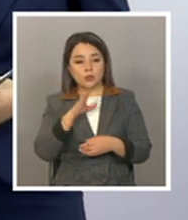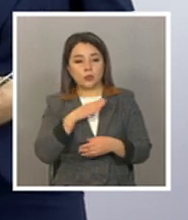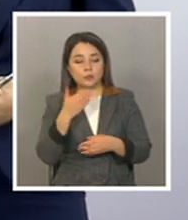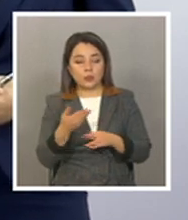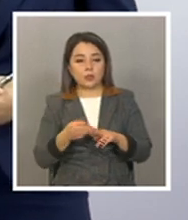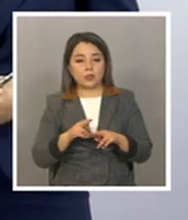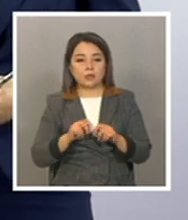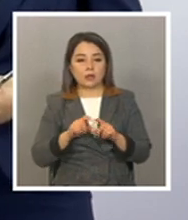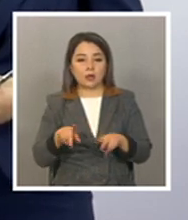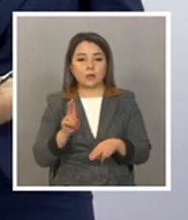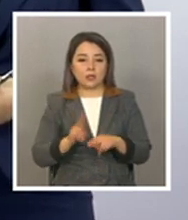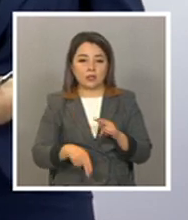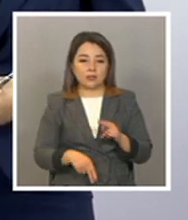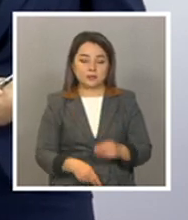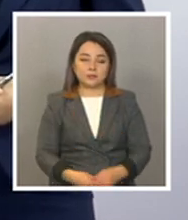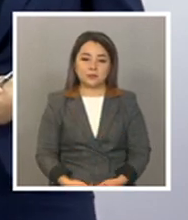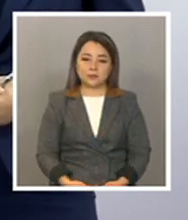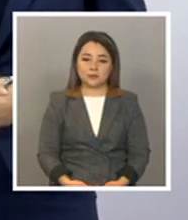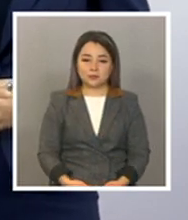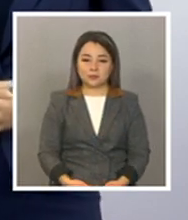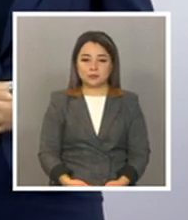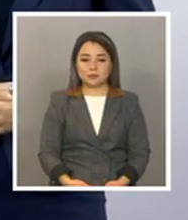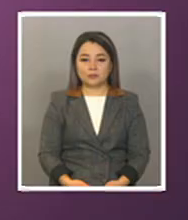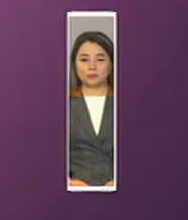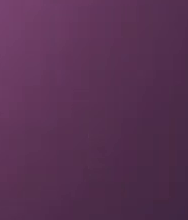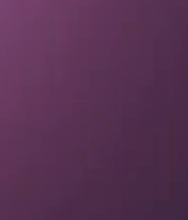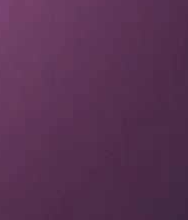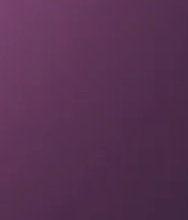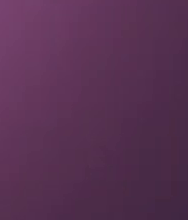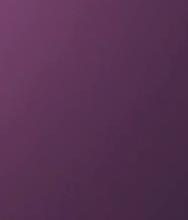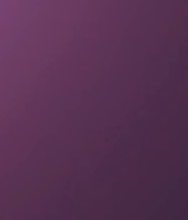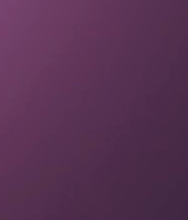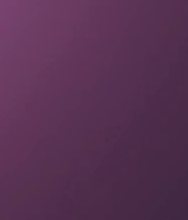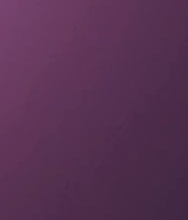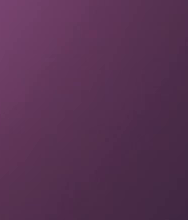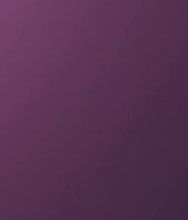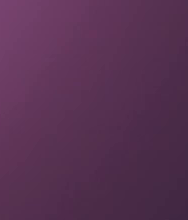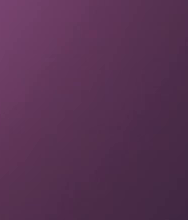Осымен сабағымызды аяқтаймыз. Сау болыңыздар!